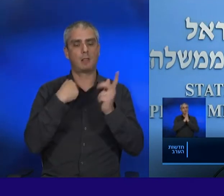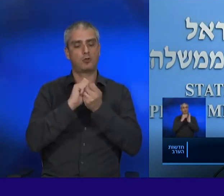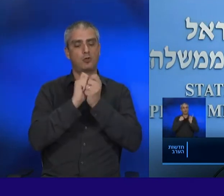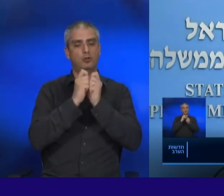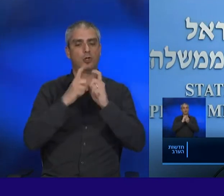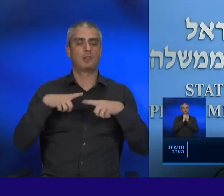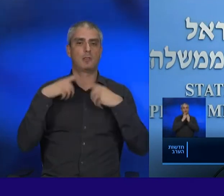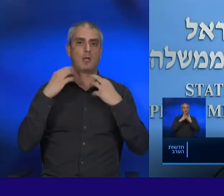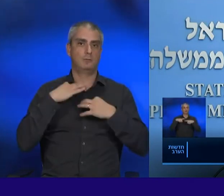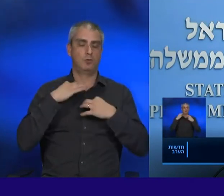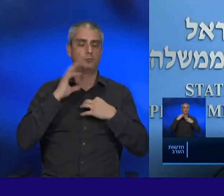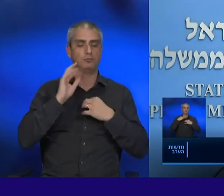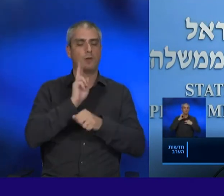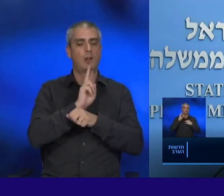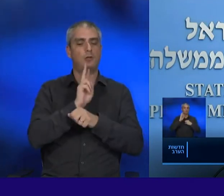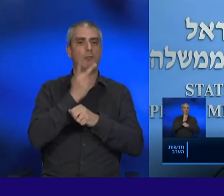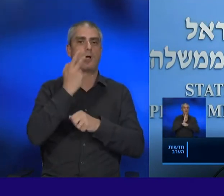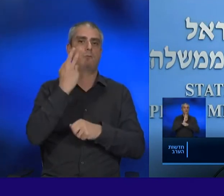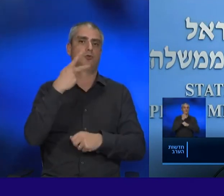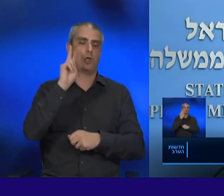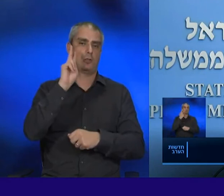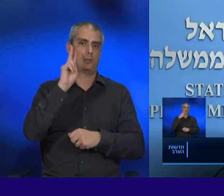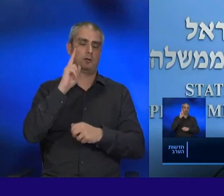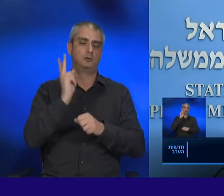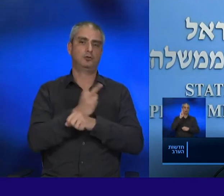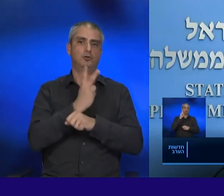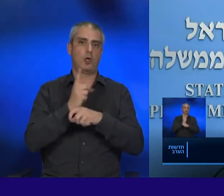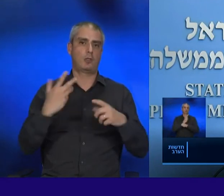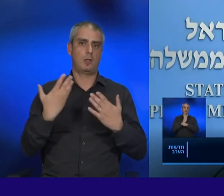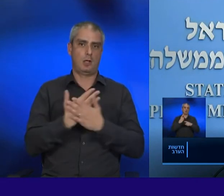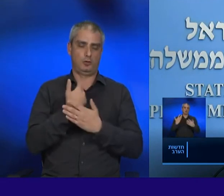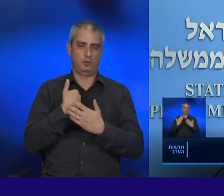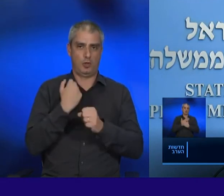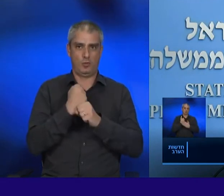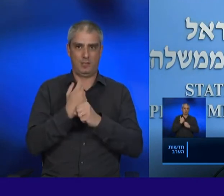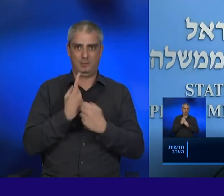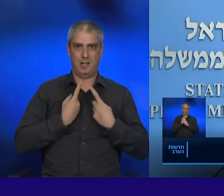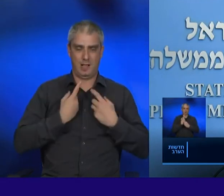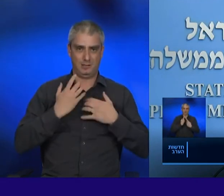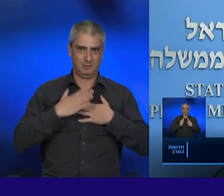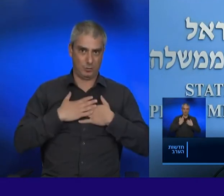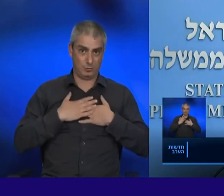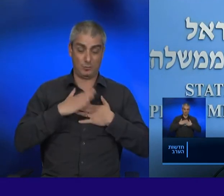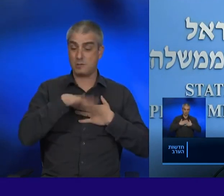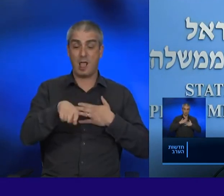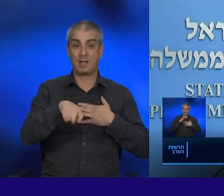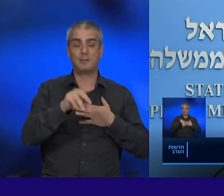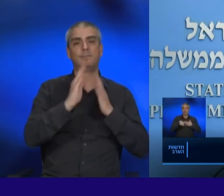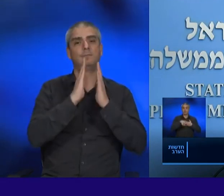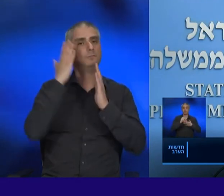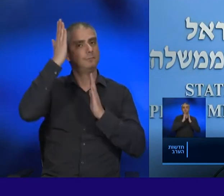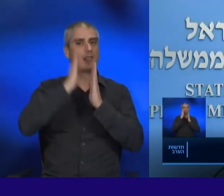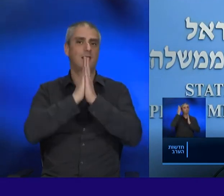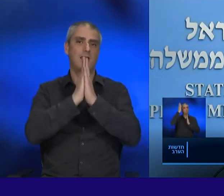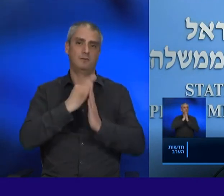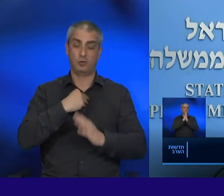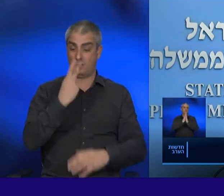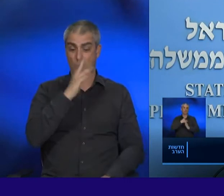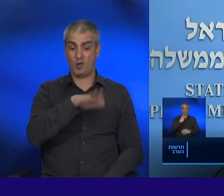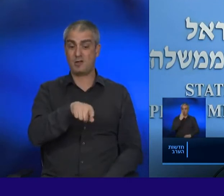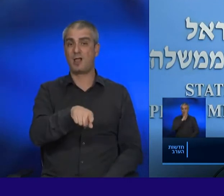אורחות חיינו כדי לשמר כמה שיותר מהשגרות החדשות שאנחנו ניצור על עצמנו. הילדים הם התקווה שלנו. אני רואה את